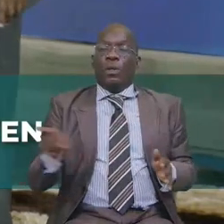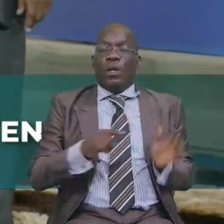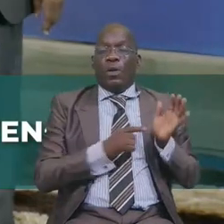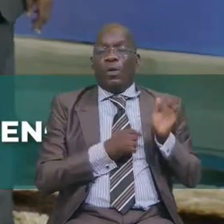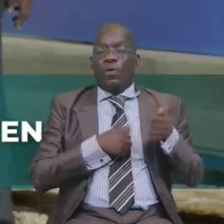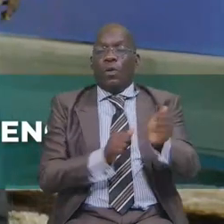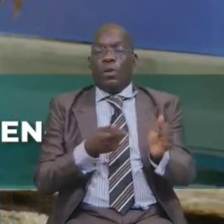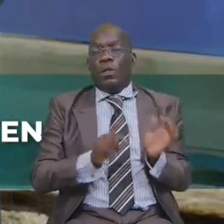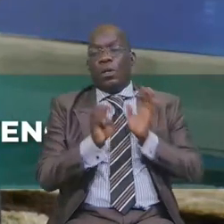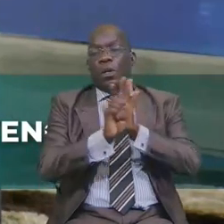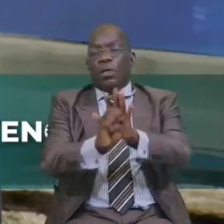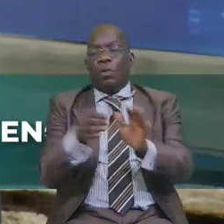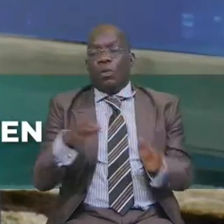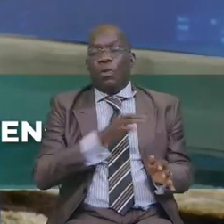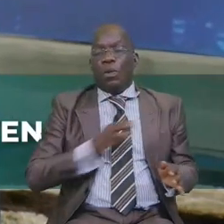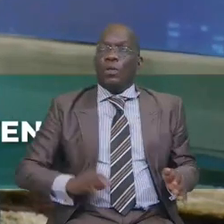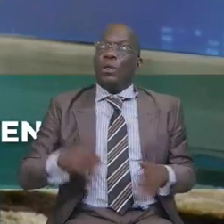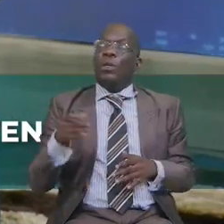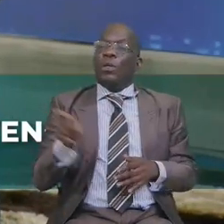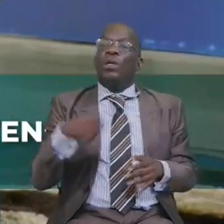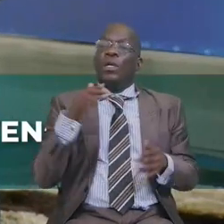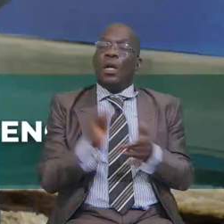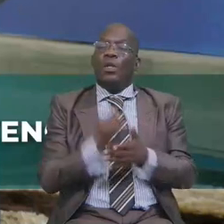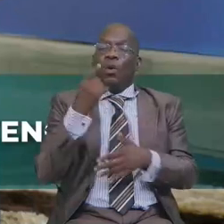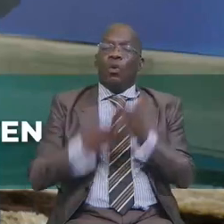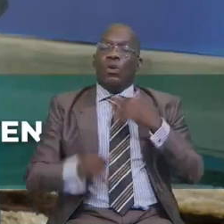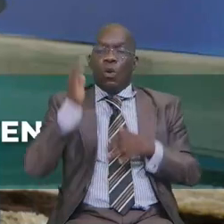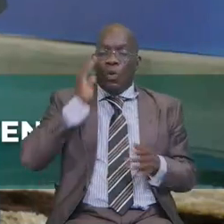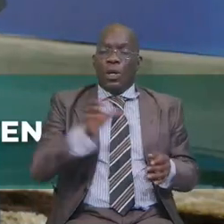Christ. Et oh, qu'est-ce que Christ fera? Regardez les pécheurs